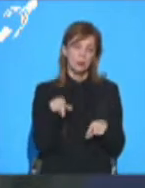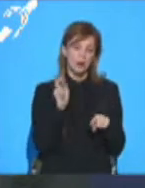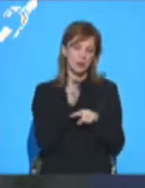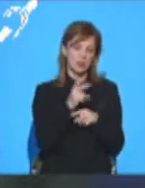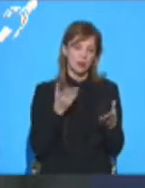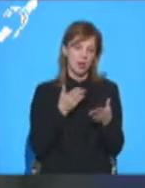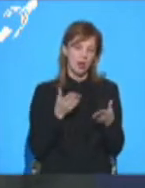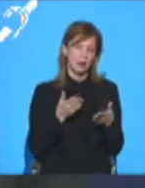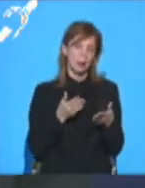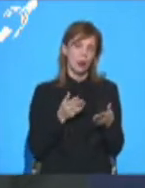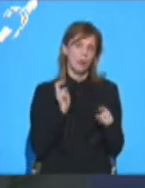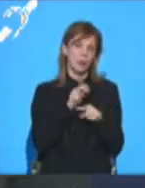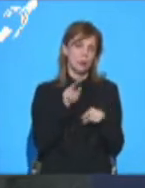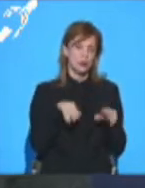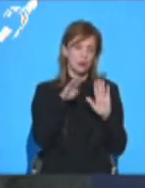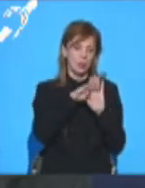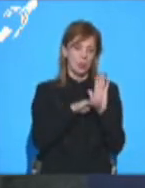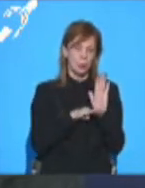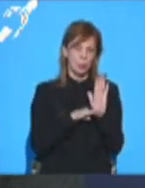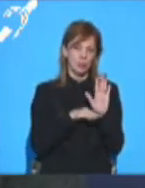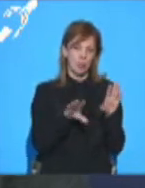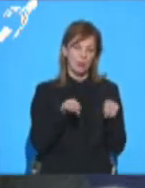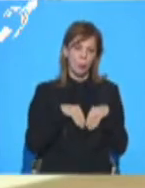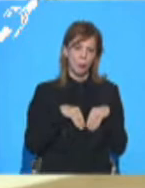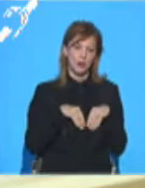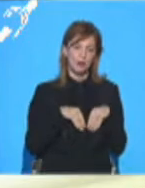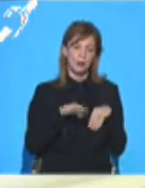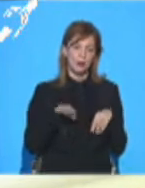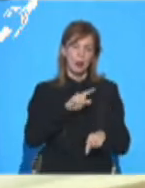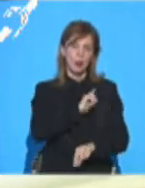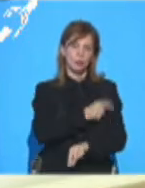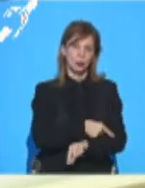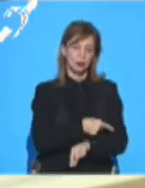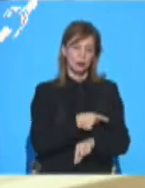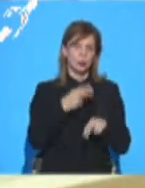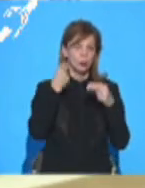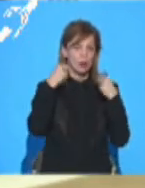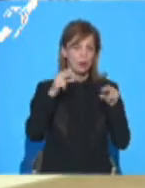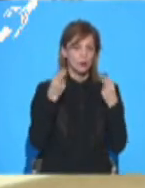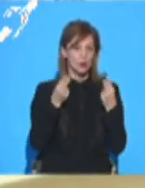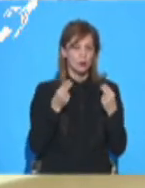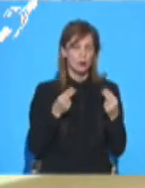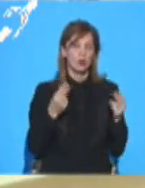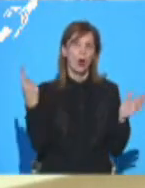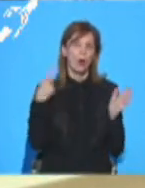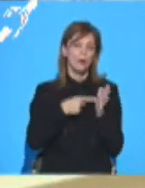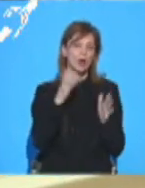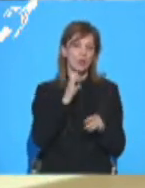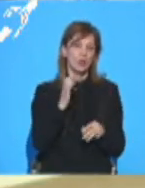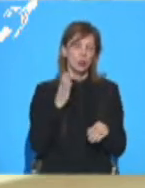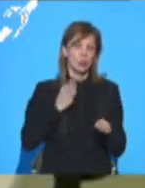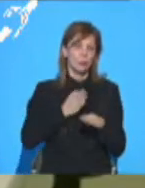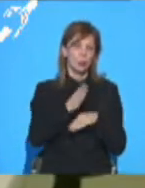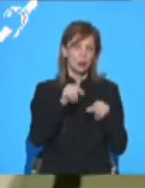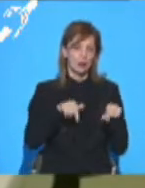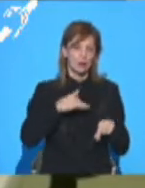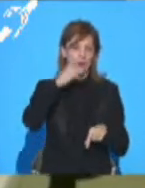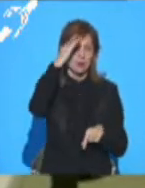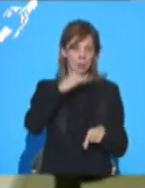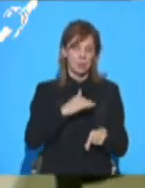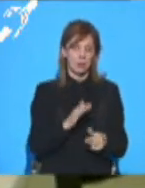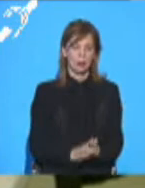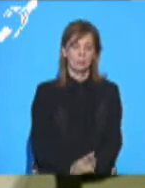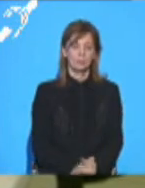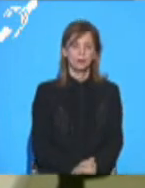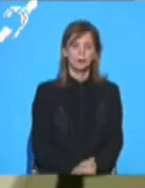au cultivat legume în spații protejate în toamnă au primit din partea autorităților o veste bună. Cei 1.000 de euro le vor intra în aceste zile în